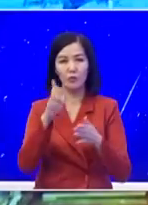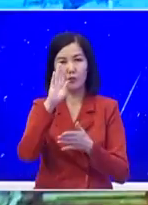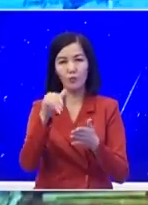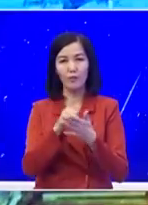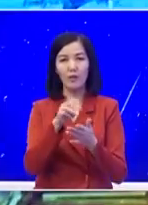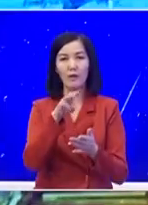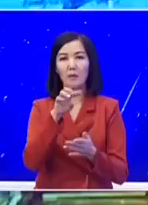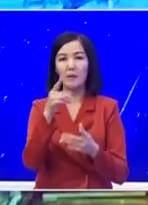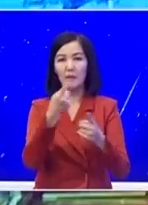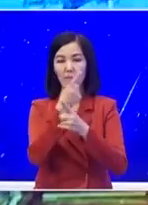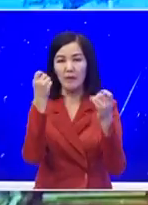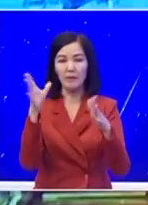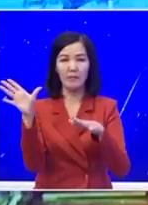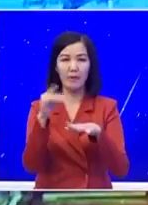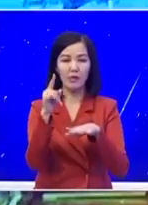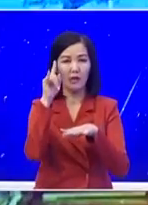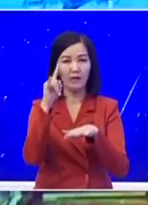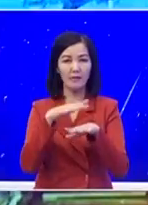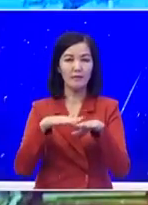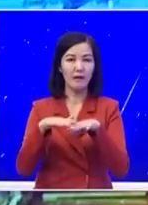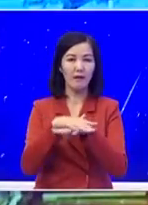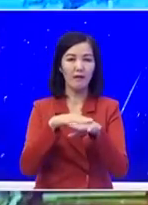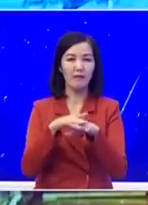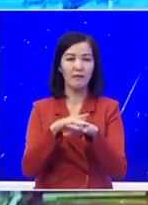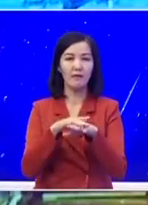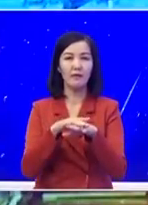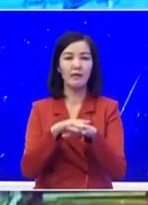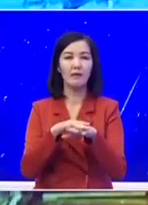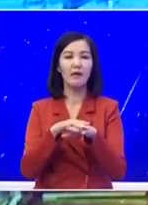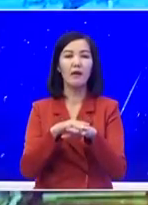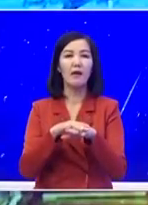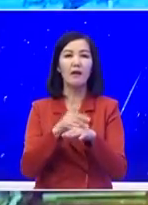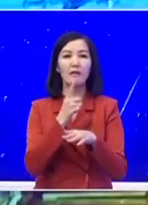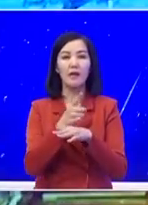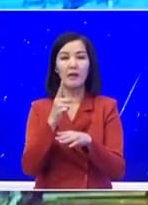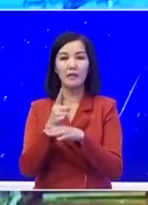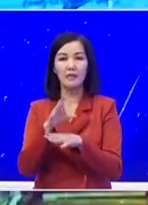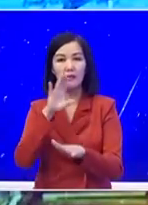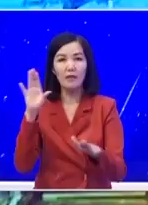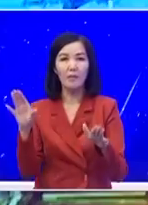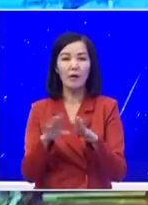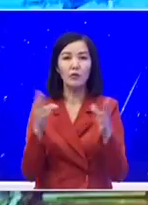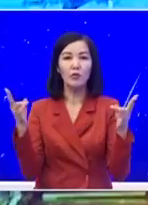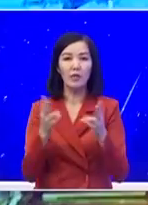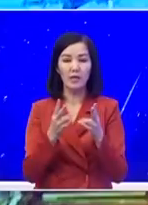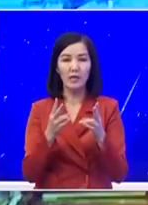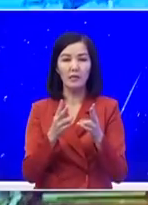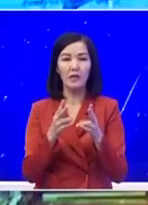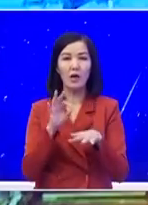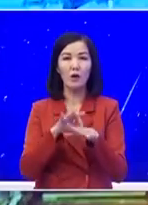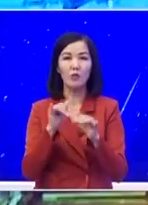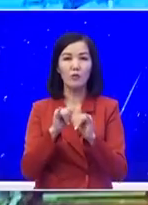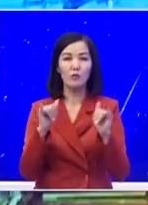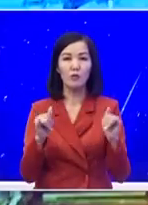Мамин мәлімдеді. Барша қазақстандықтарды карантин талаптарын қатаң сақтауға шақырды. Вирустың таралуы жоғары, жағдай